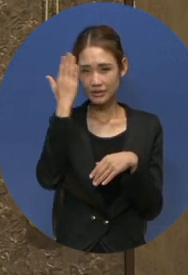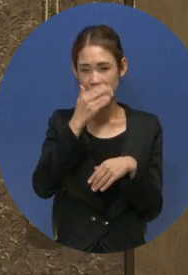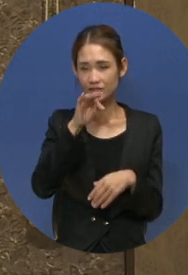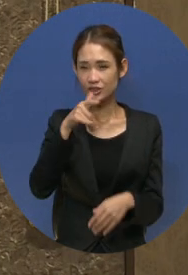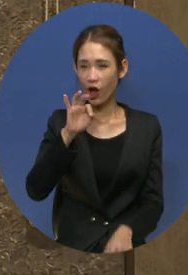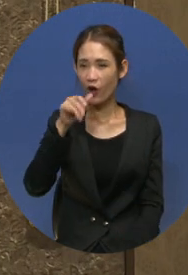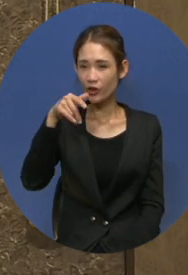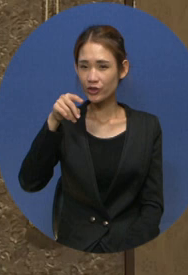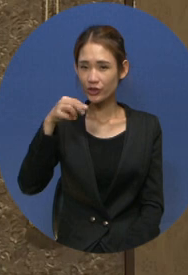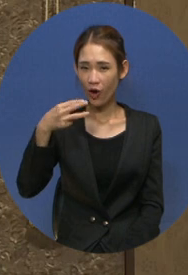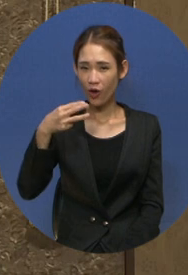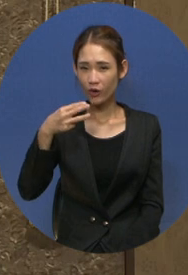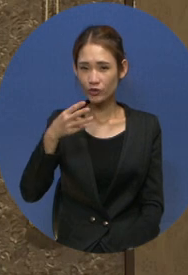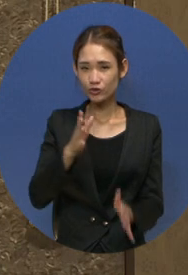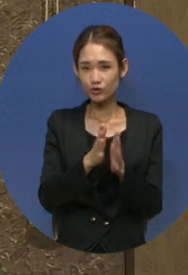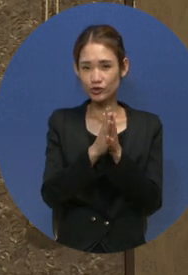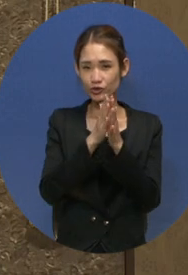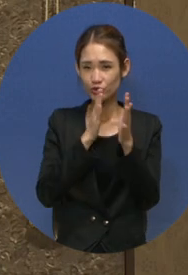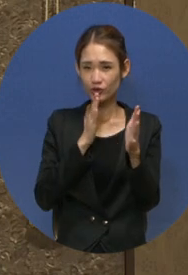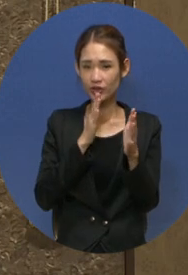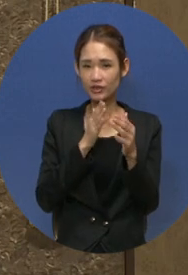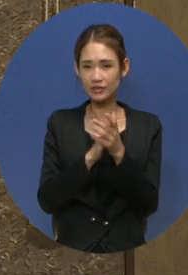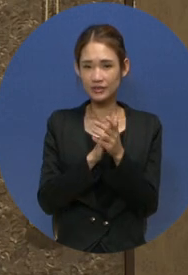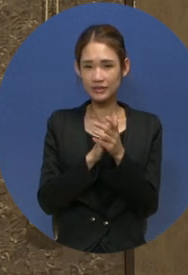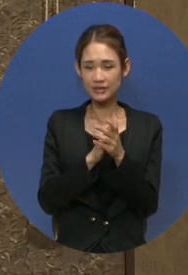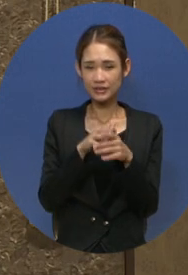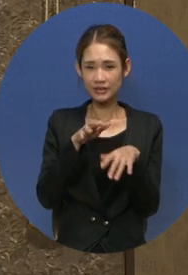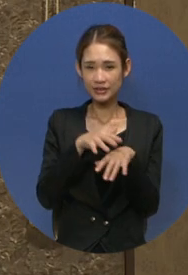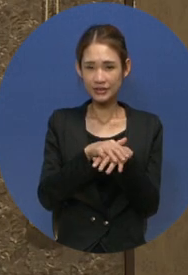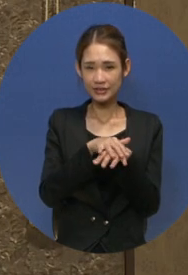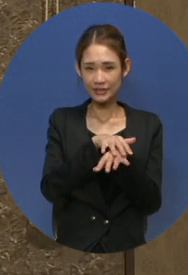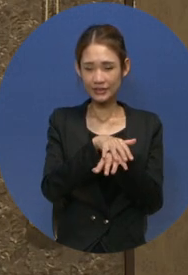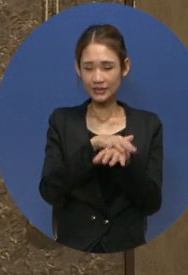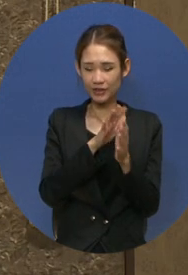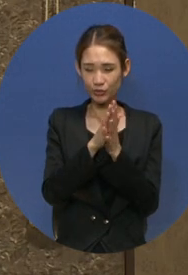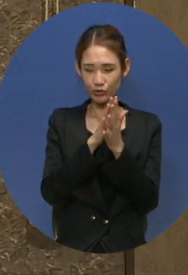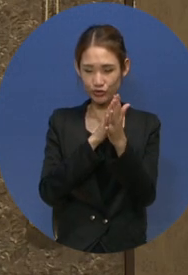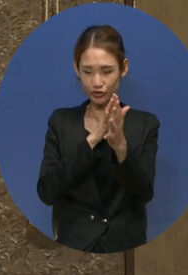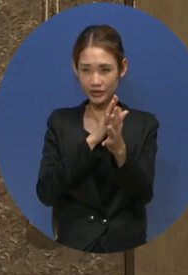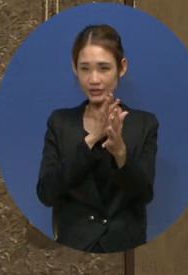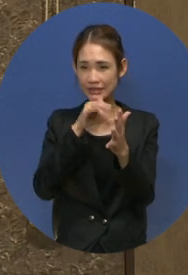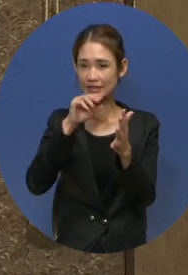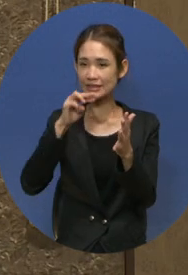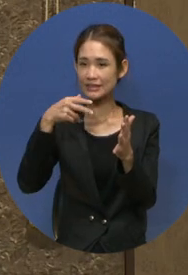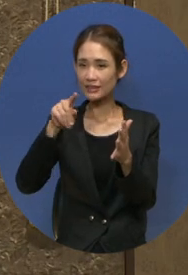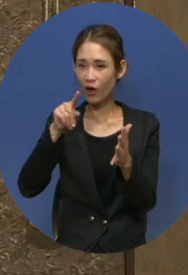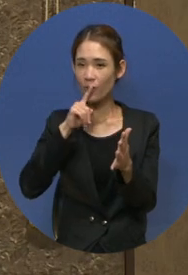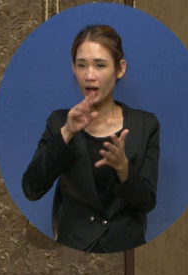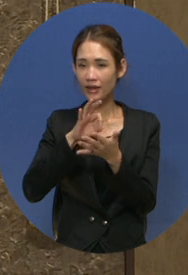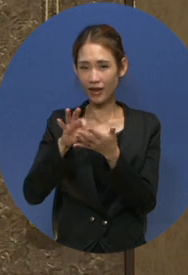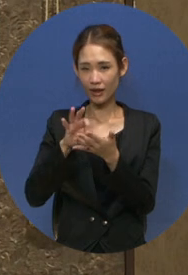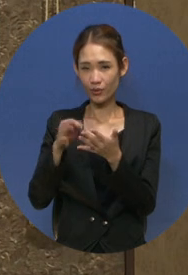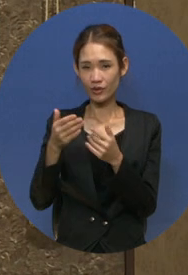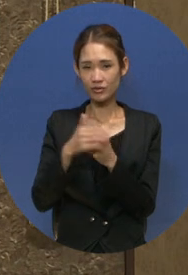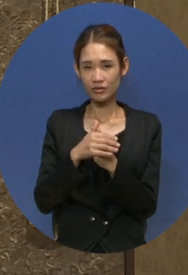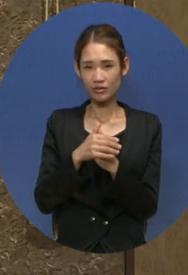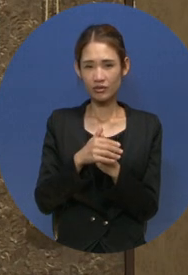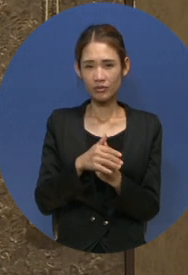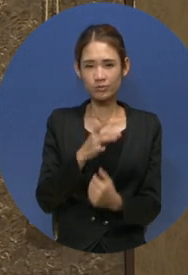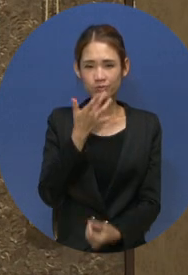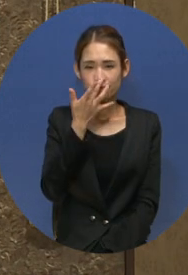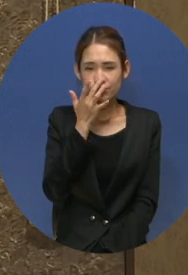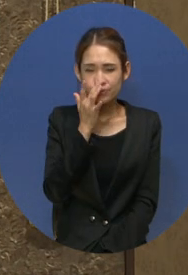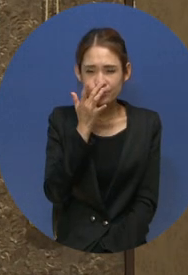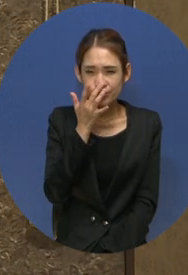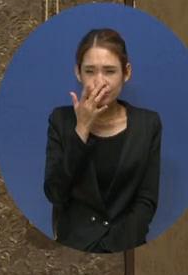예. 줄을 잘 맞추세요. 그거를 질서를 지키세요. 네. 그런 말들이 우리를 아무렇지 않게 쓰고 있지만 이 사람들은 네. 아, 이게 무슨